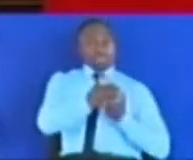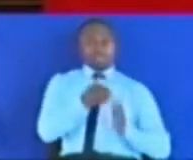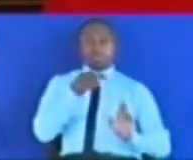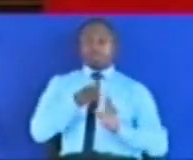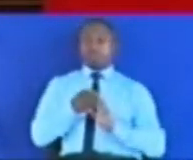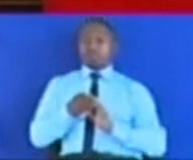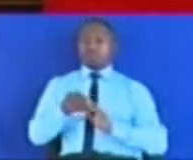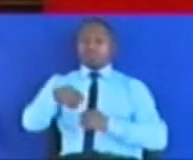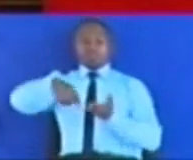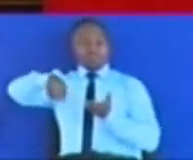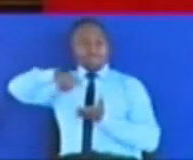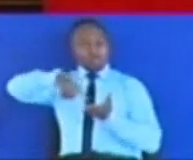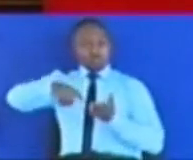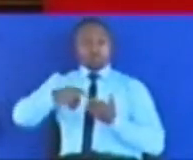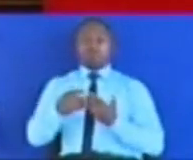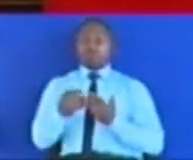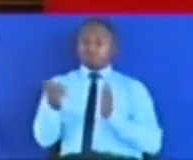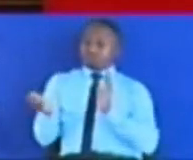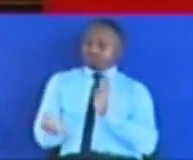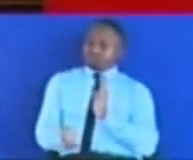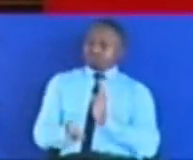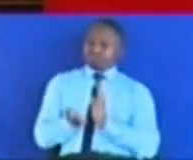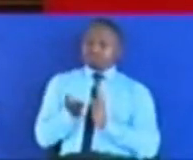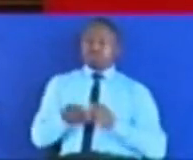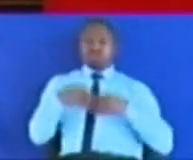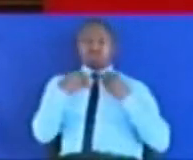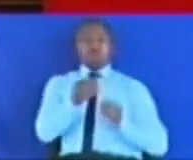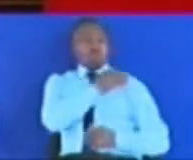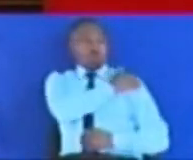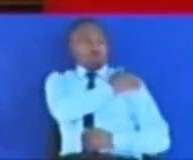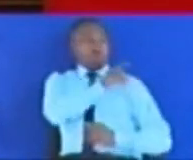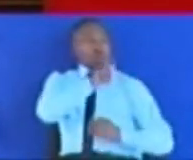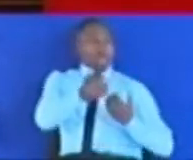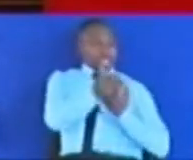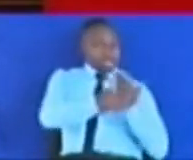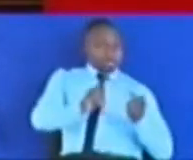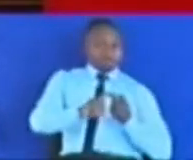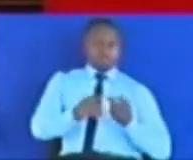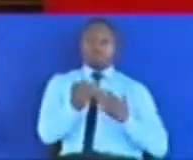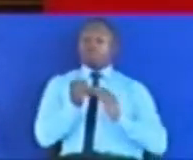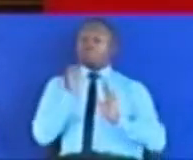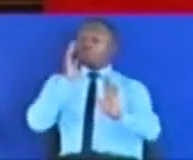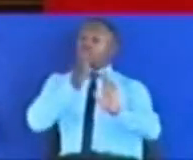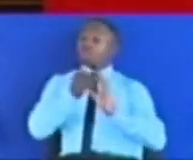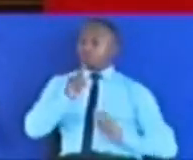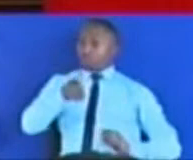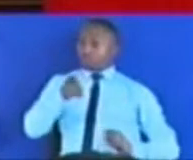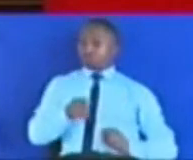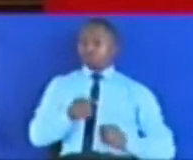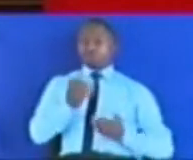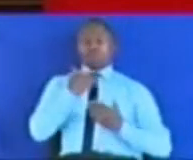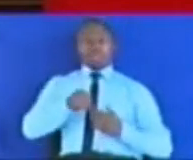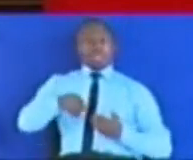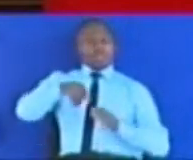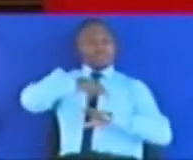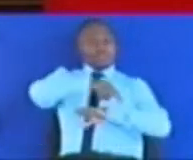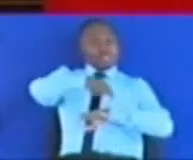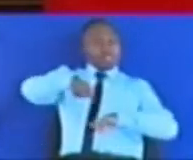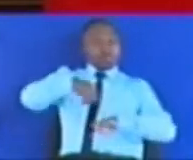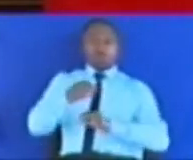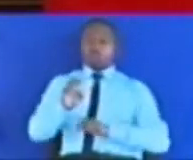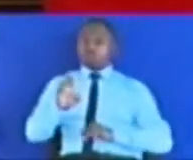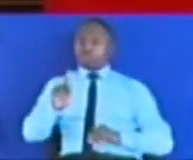basi vituo hivi viweze kutolewa, viweze kutoa huduma kwa wananchi wetu, kwa sababu dhamira ni kufanya visiwa vya Ukerewe, hasa kwa changamoto